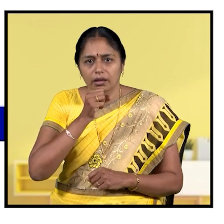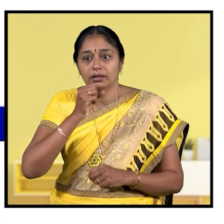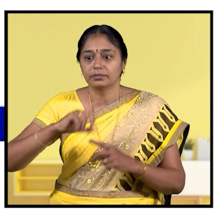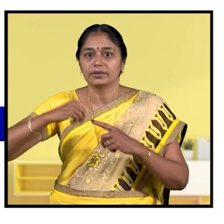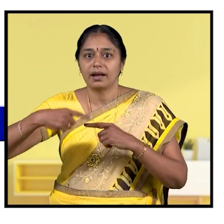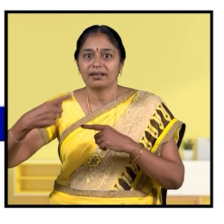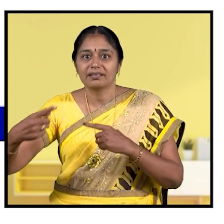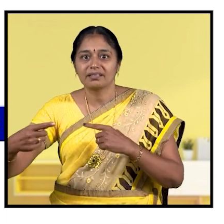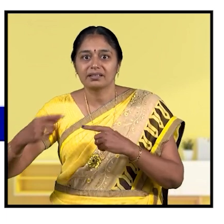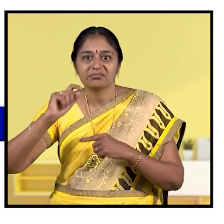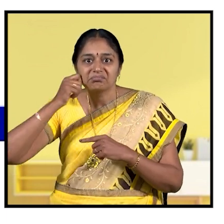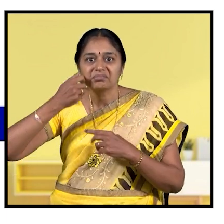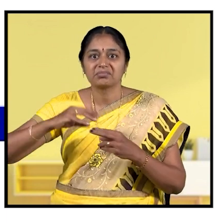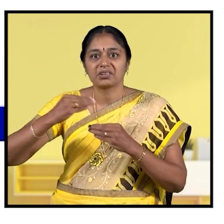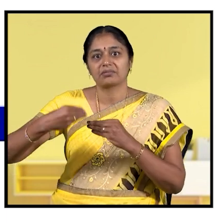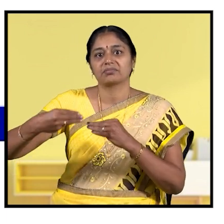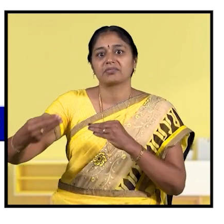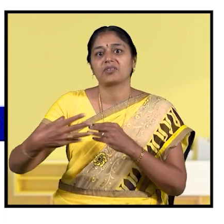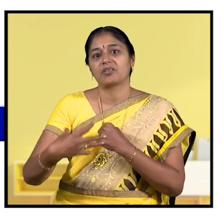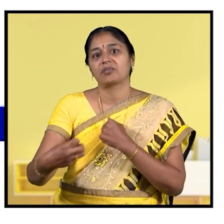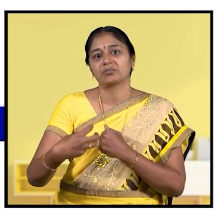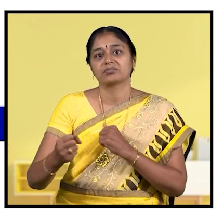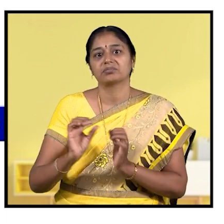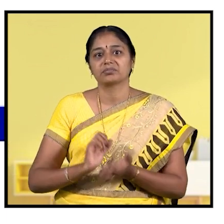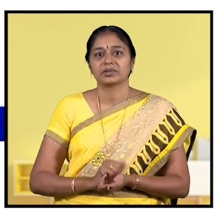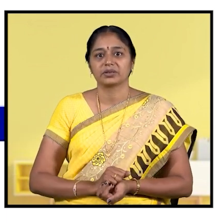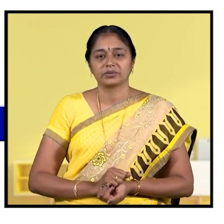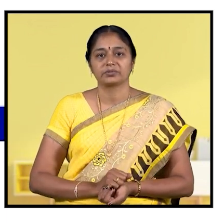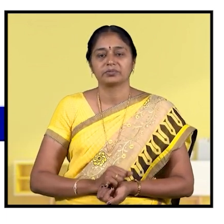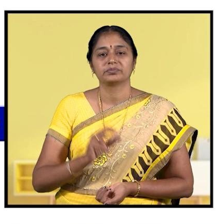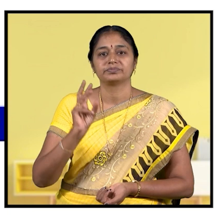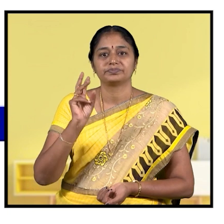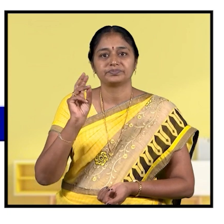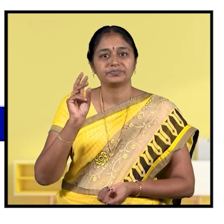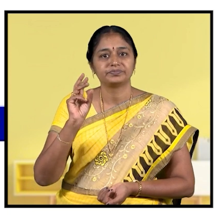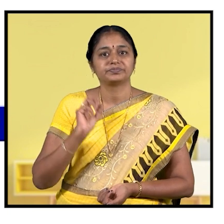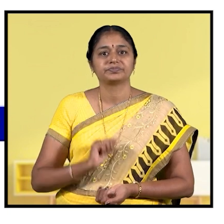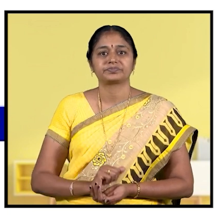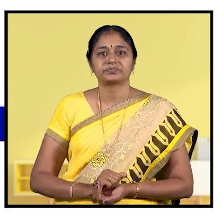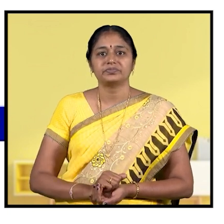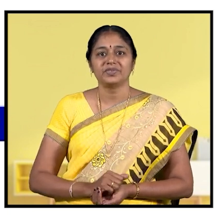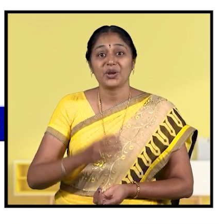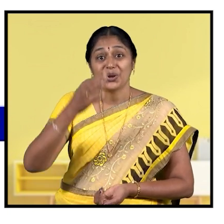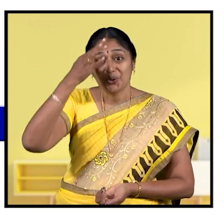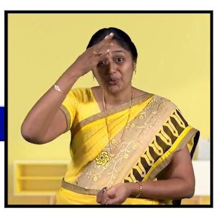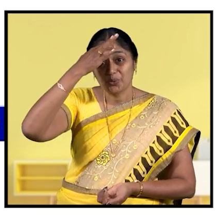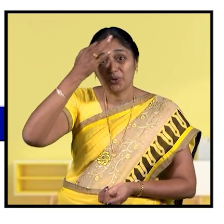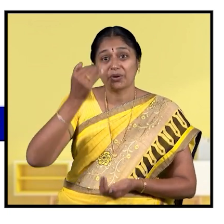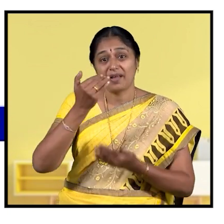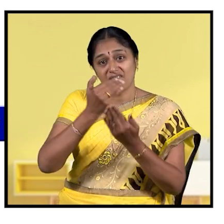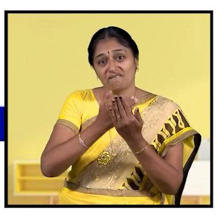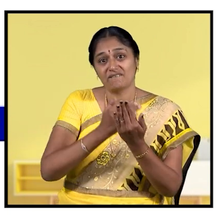மற்றவங்களுக்கு தொத்திக்கும். காலரா அப்படிங்கிறது வந்து அடுத்தவங்களை தொட்டி கொள்ளக்கூடிய நோய். அடுத்தது மூன்றாவது நோய்களுடைய தன்மையை பார்த்தீங்கன்னா, நோய்க்கிருமிகள் வகைகள் வந்து நம்ம